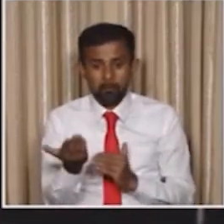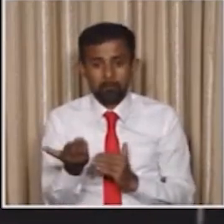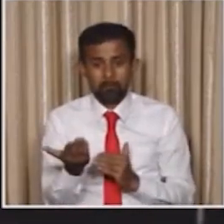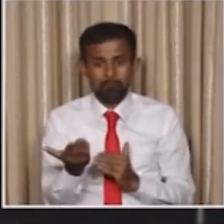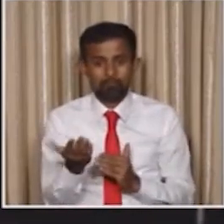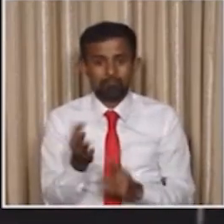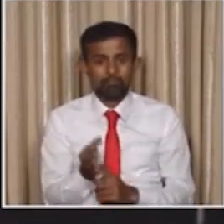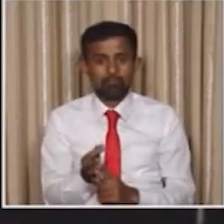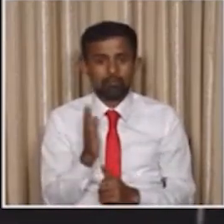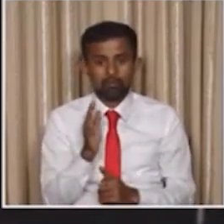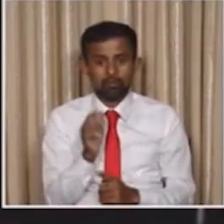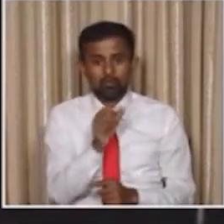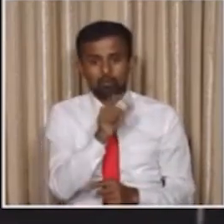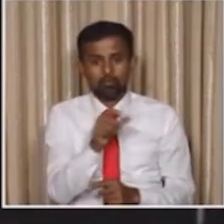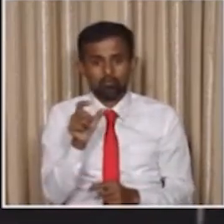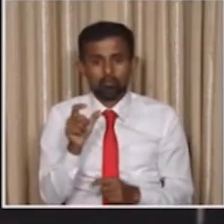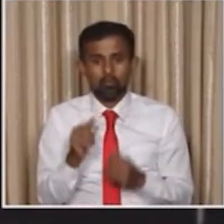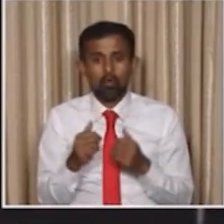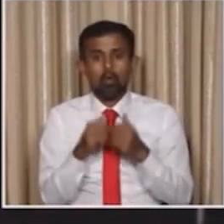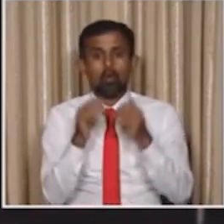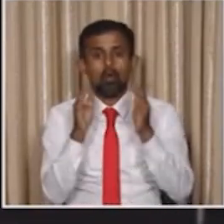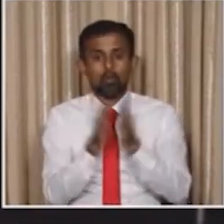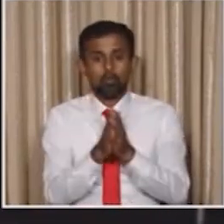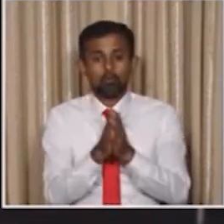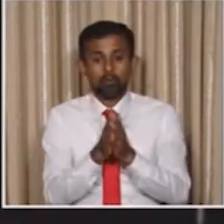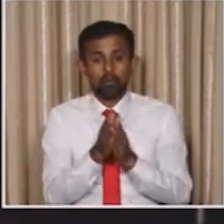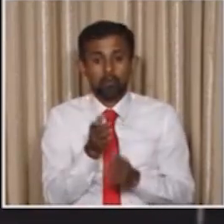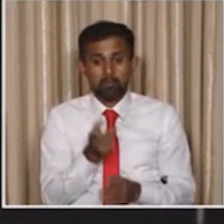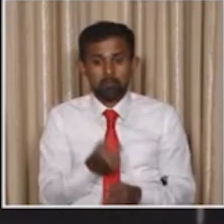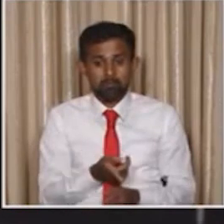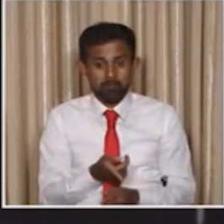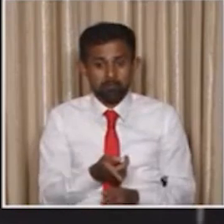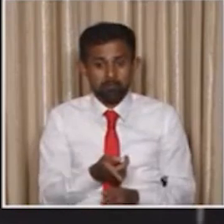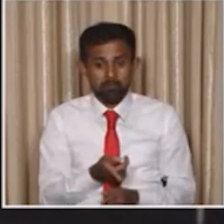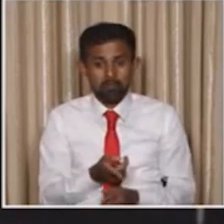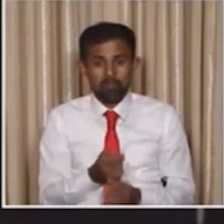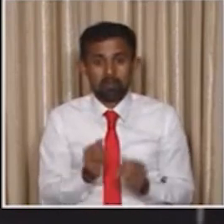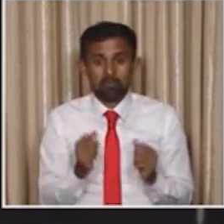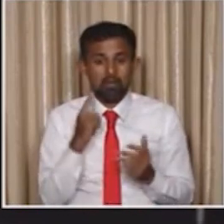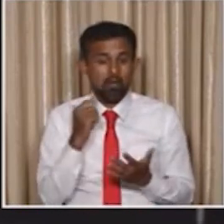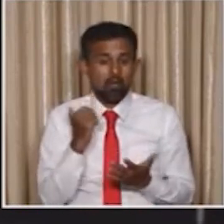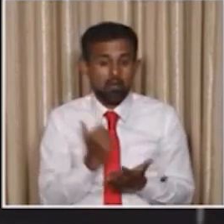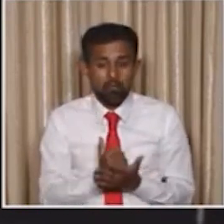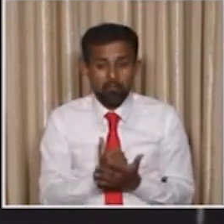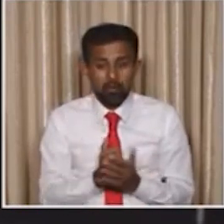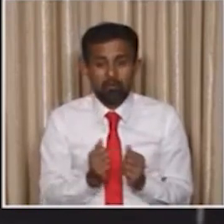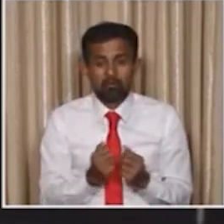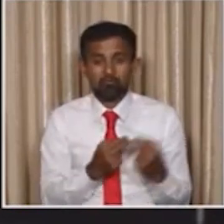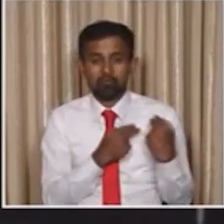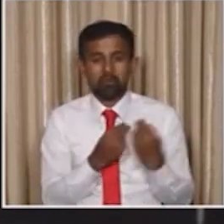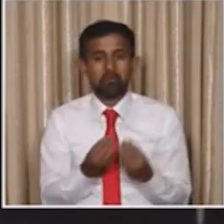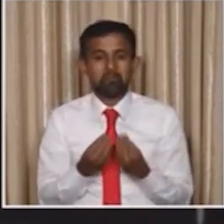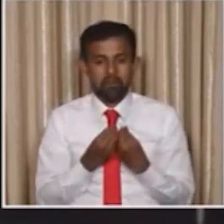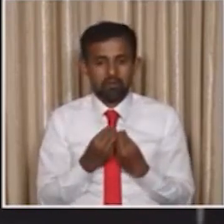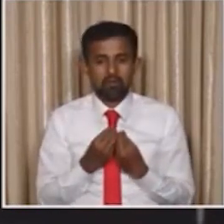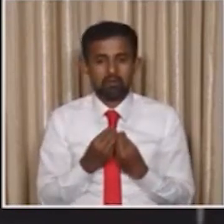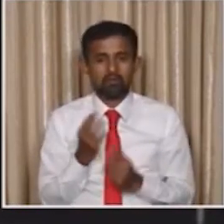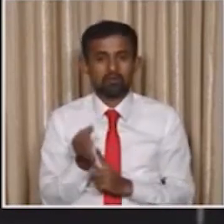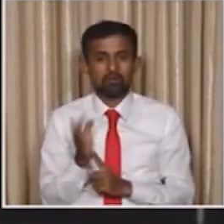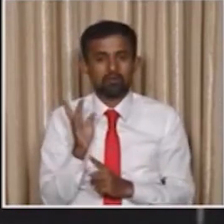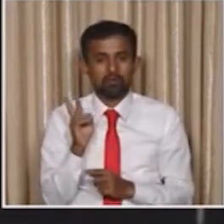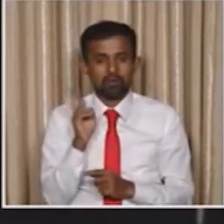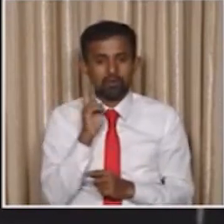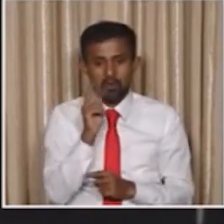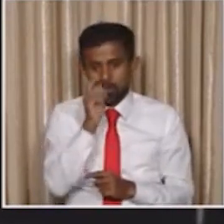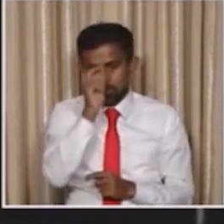හිතනවා ජනාධිපතිවරු සියලු දෙනාට වැඩිය ඉතාමත් භයානක අභියෝගයක් බාරගත්තු ජනාධිපතිවරේ රනිල් වික්‍රමසිංහ